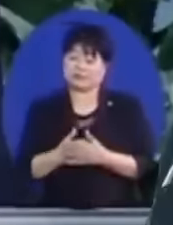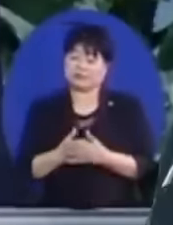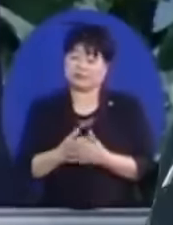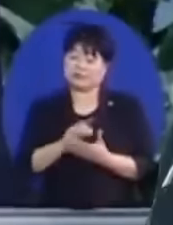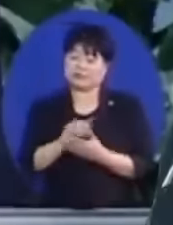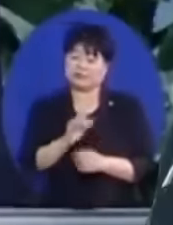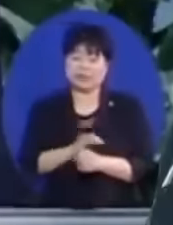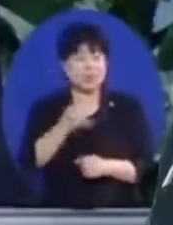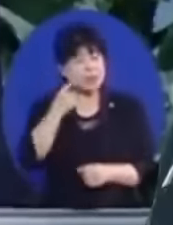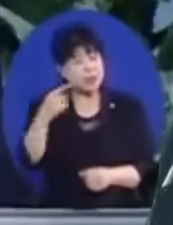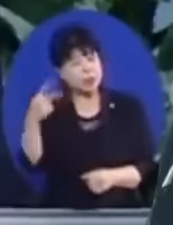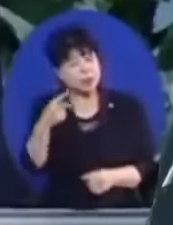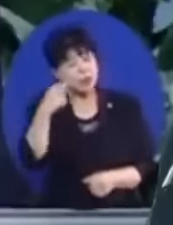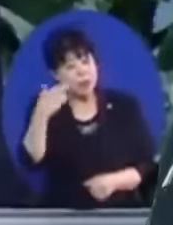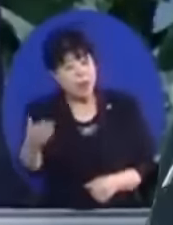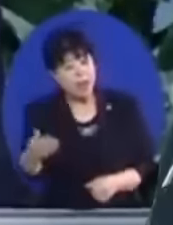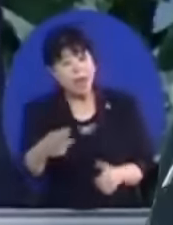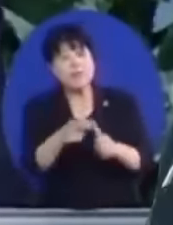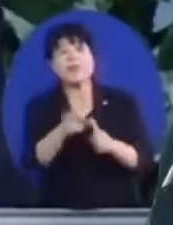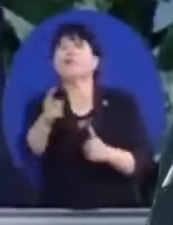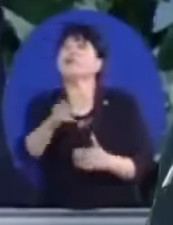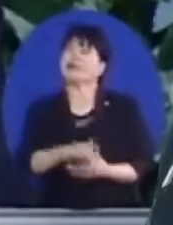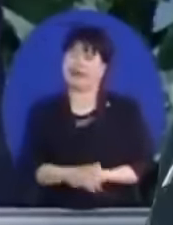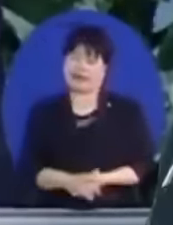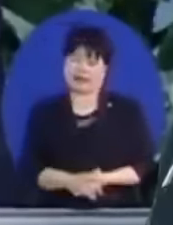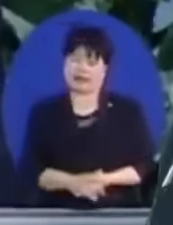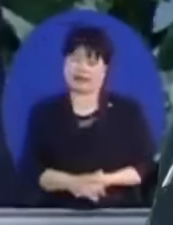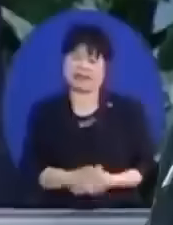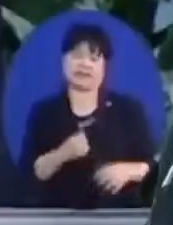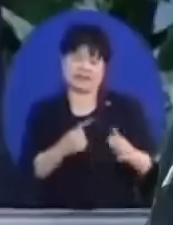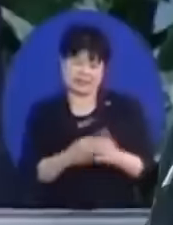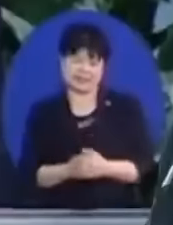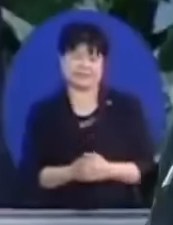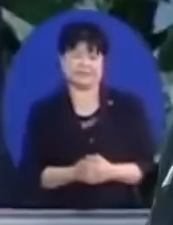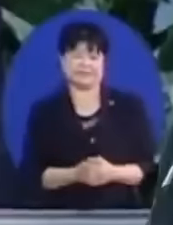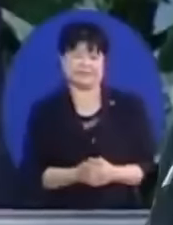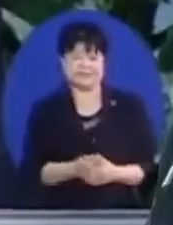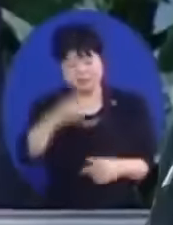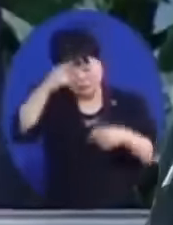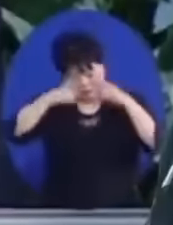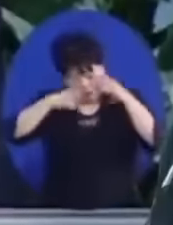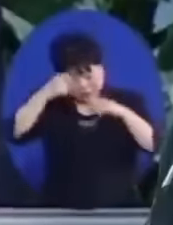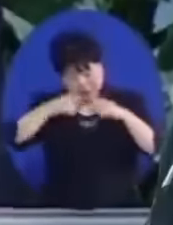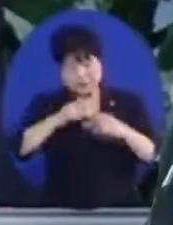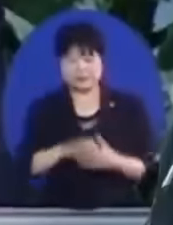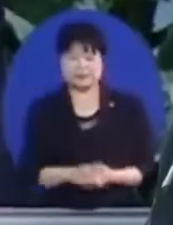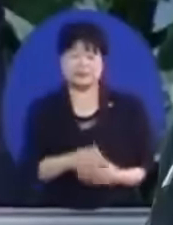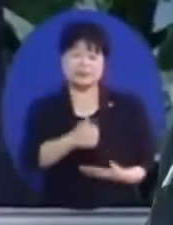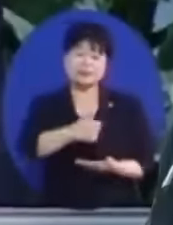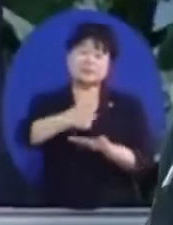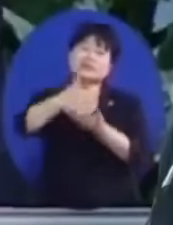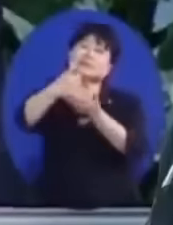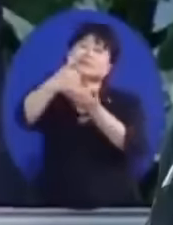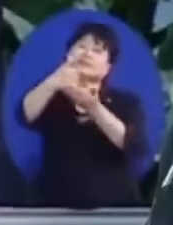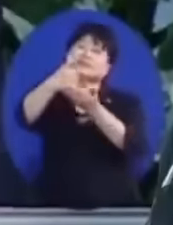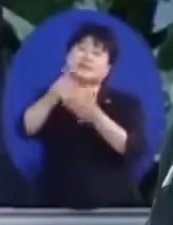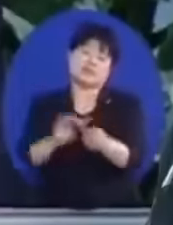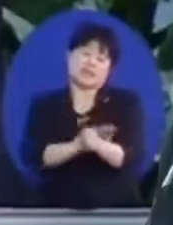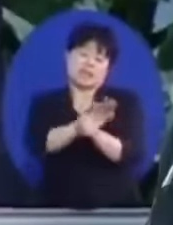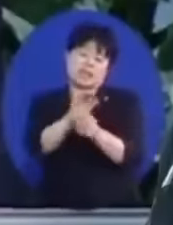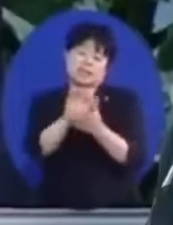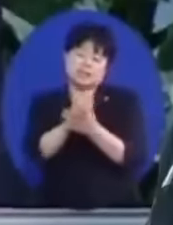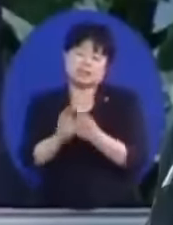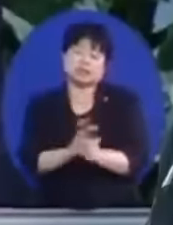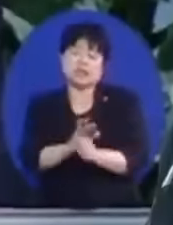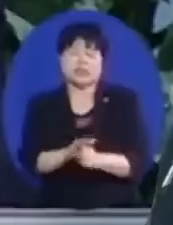친구로 사랑한다고 했는데 또 이러다가 배만 할지 어떻게 하느냐? 그래서 눈물 흘린 목소리로, 내가 주님을